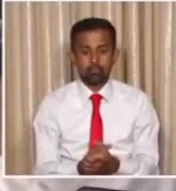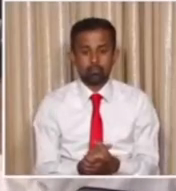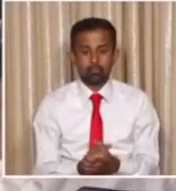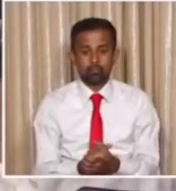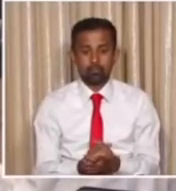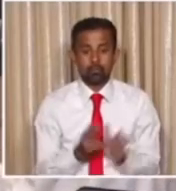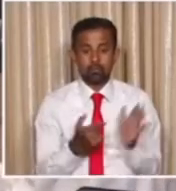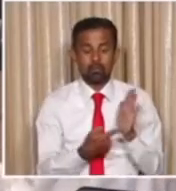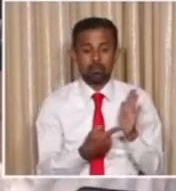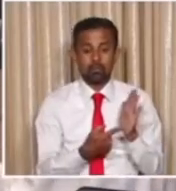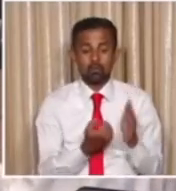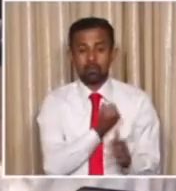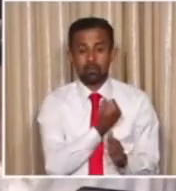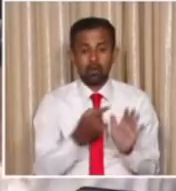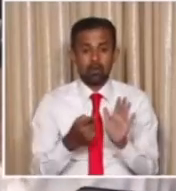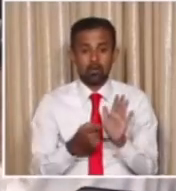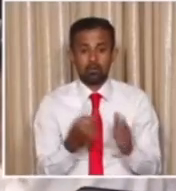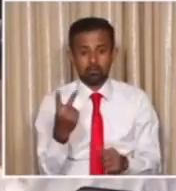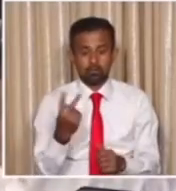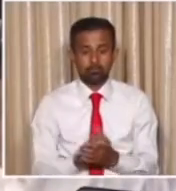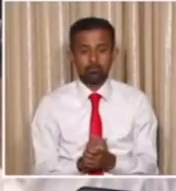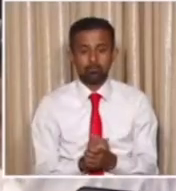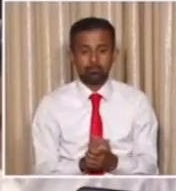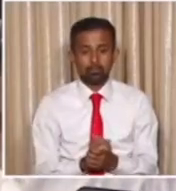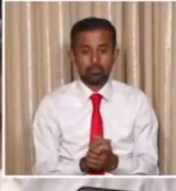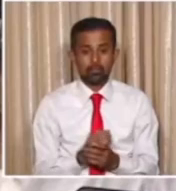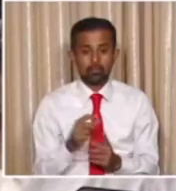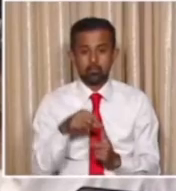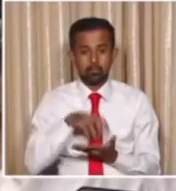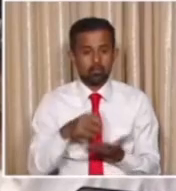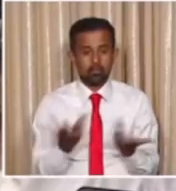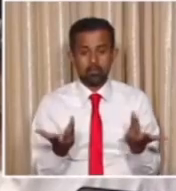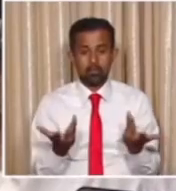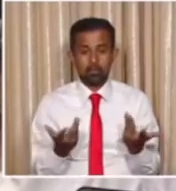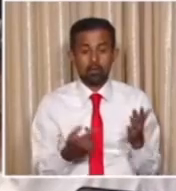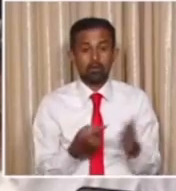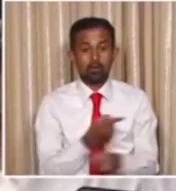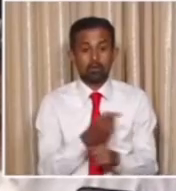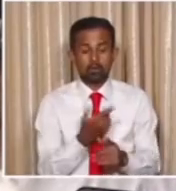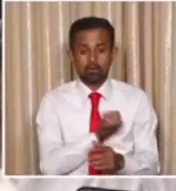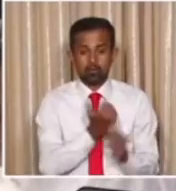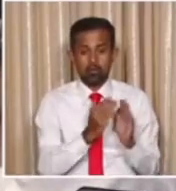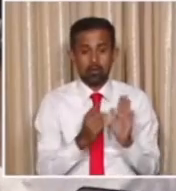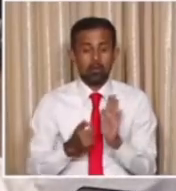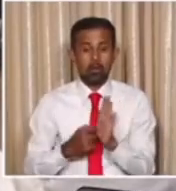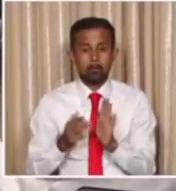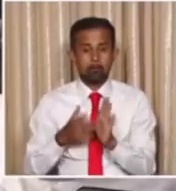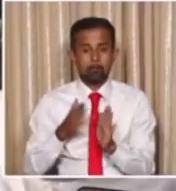නැෂනල් හොස්පිටල්ස් ලයින් මිනිස්ට්‍රී දෙකයි, ප්‍රොවින්ෂල් එකේ නැහැ. ටීචින් හොස්පිටල් 11යි ලයින් මිනිස්ට්‍රී එකේ,